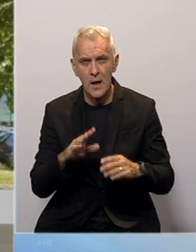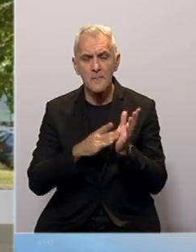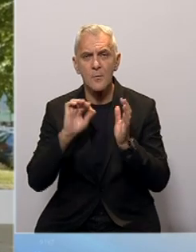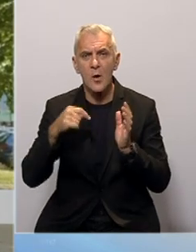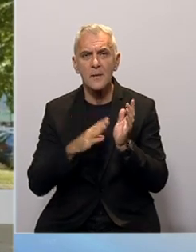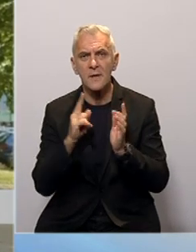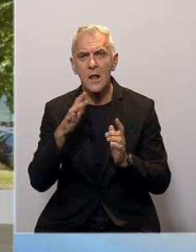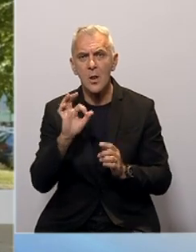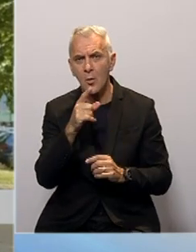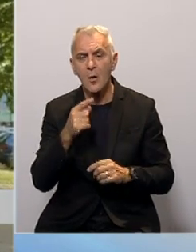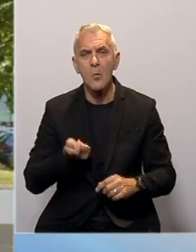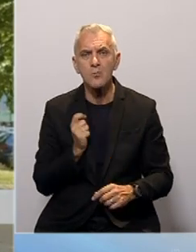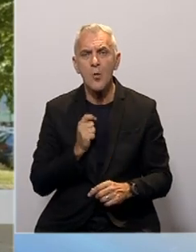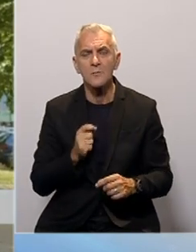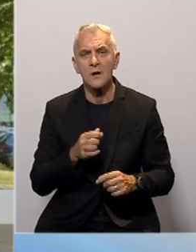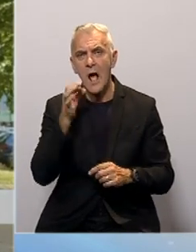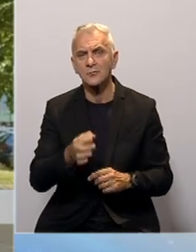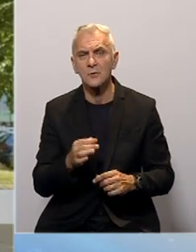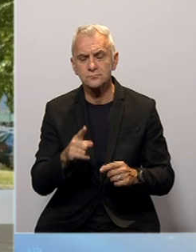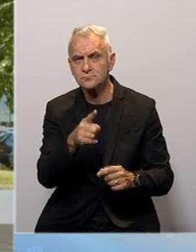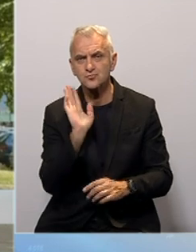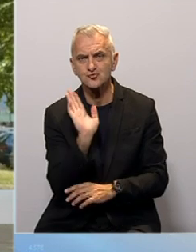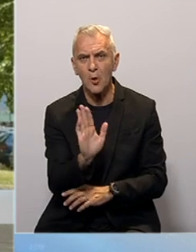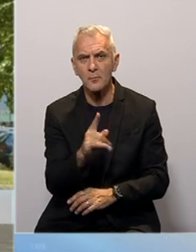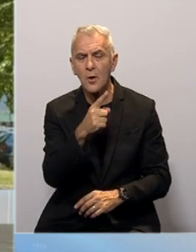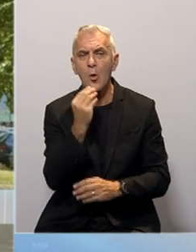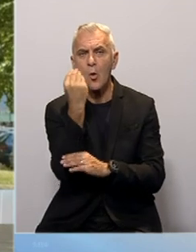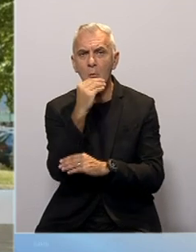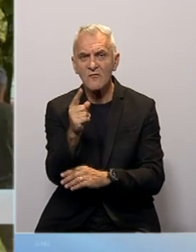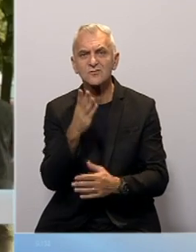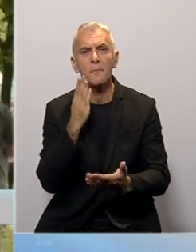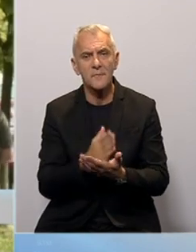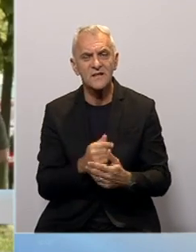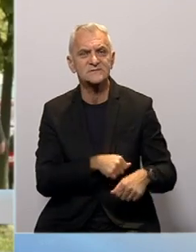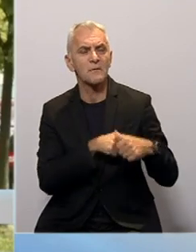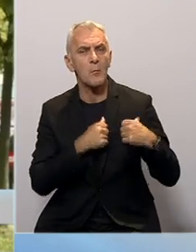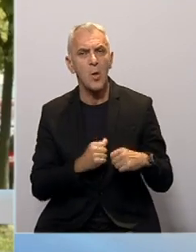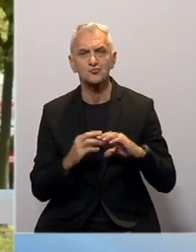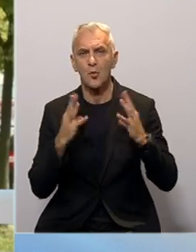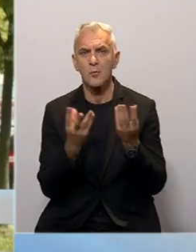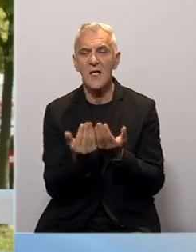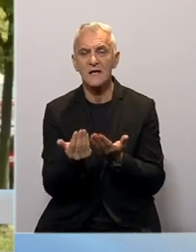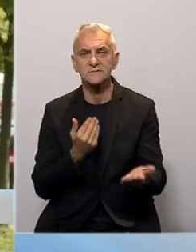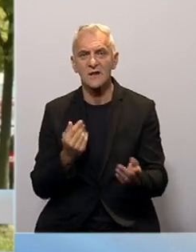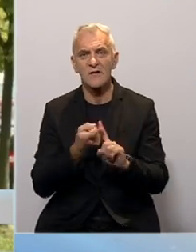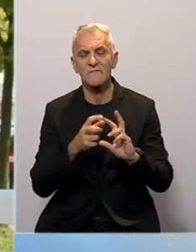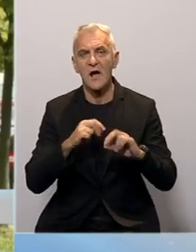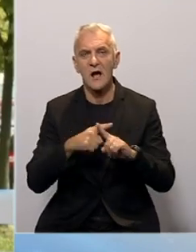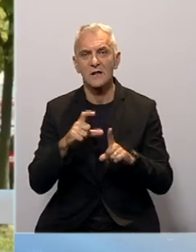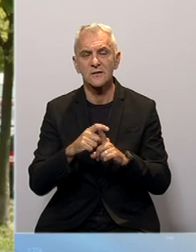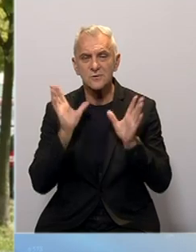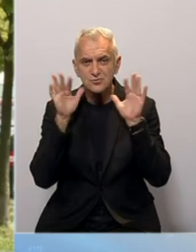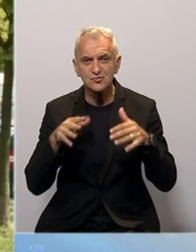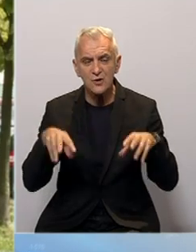MUP kantona Sarajevo je obustavio te aktivnosti. Musa je objavio da će ipak biti održano simbolično okupljanje ispred Fagdove džamije